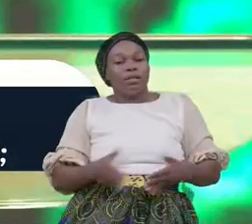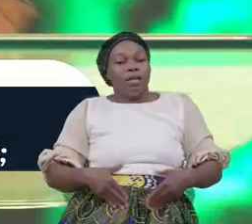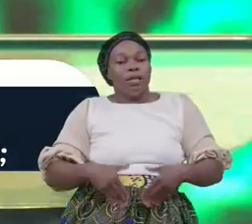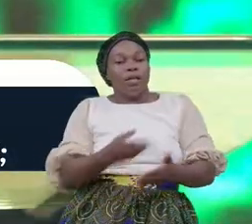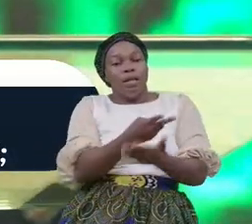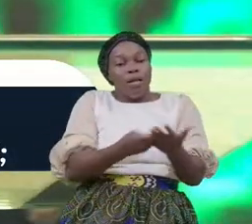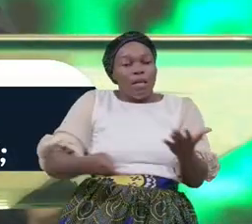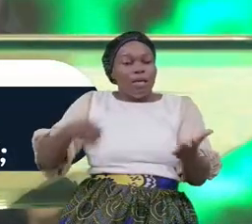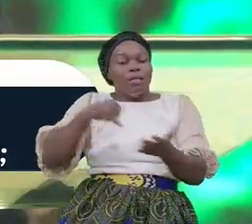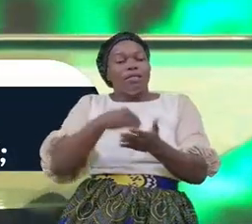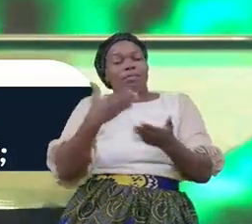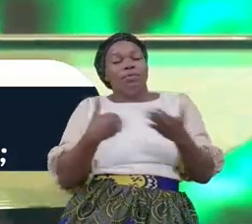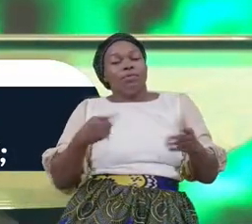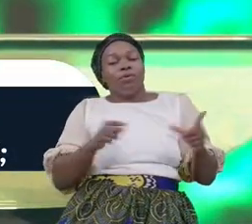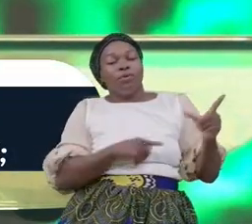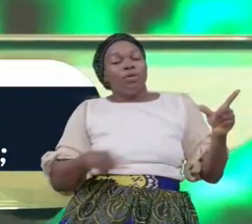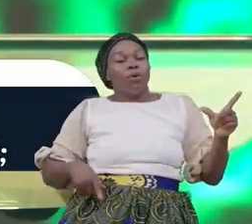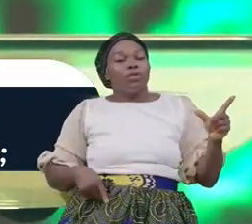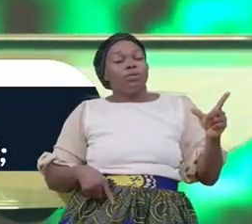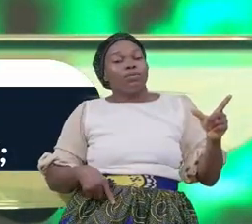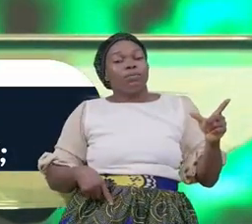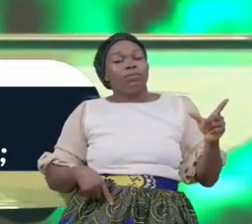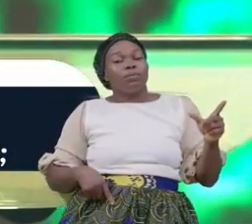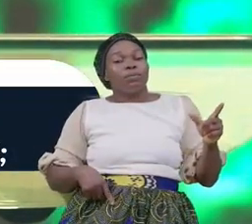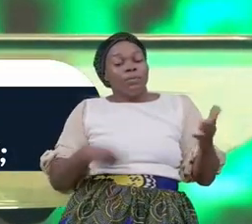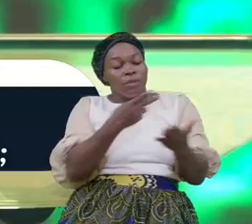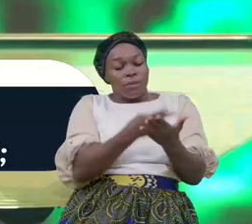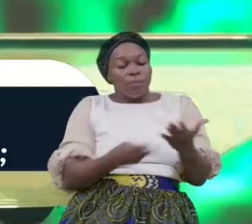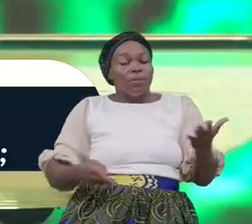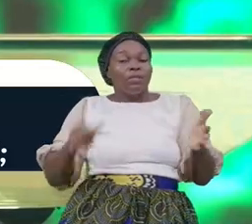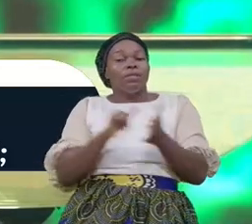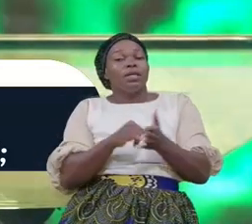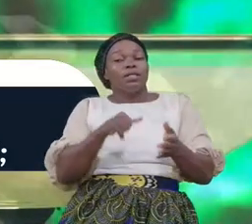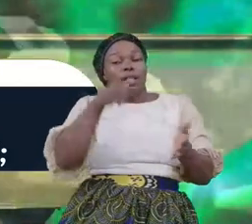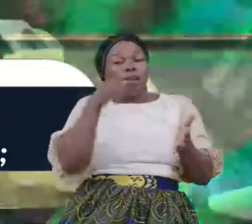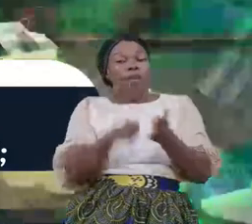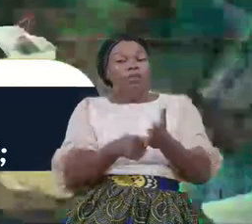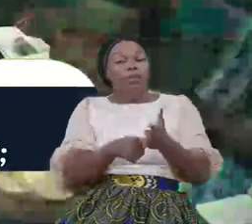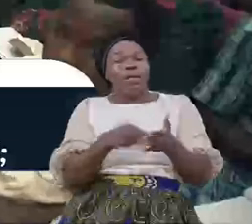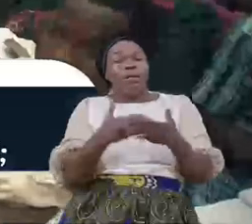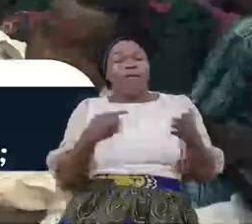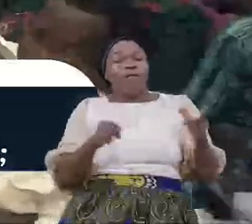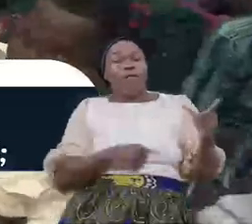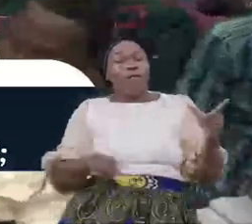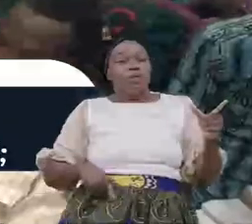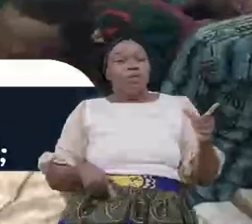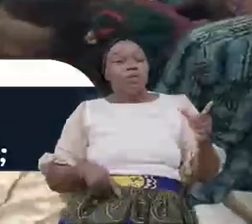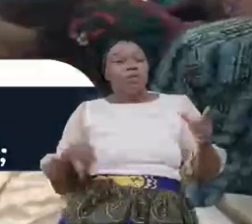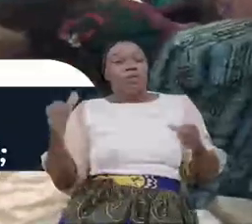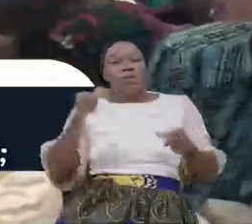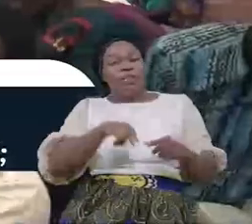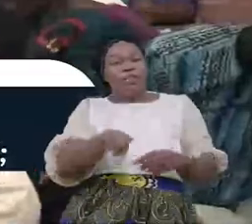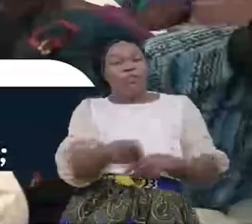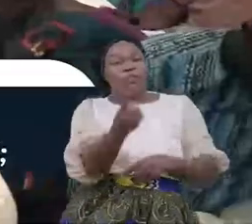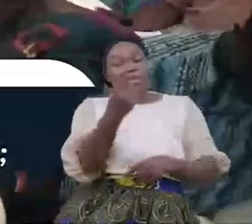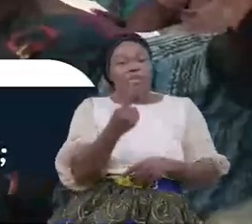la déploya devant l'Éternel. Déployer la lettre là devant l'Éternel. Leur menace, déployer cela